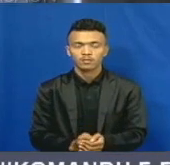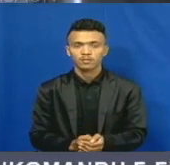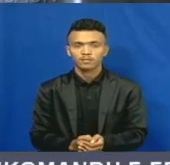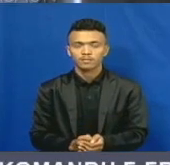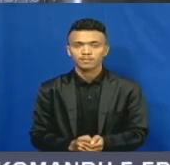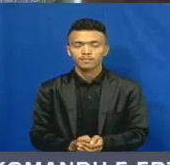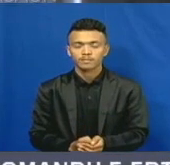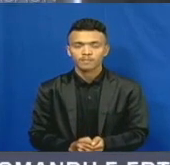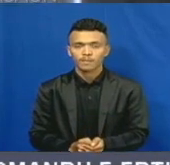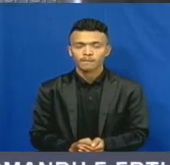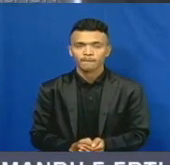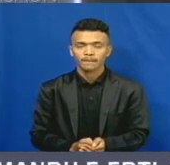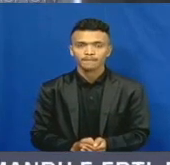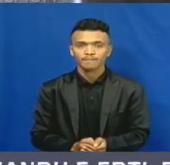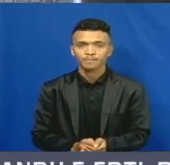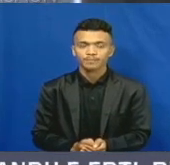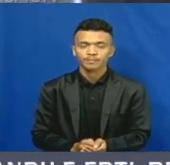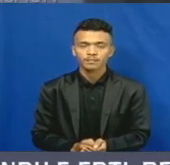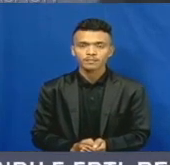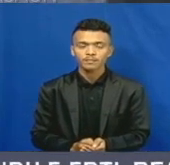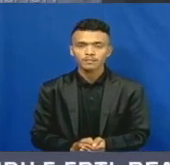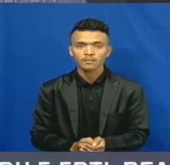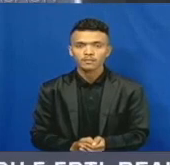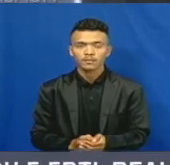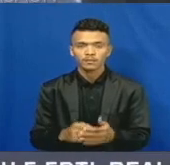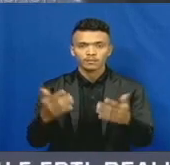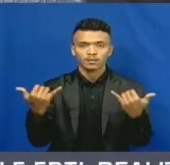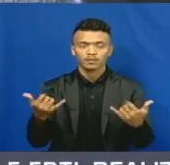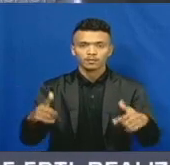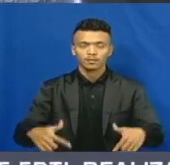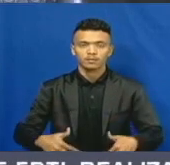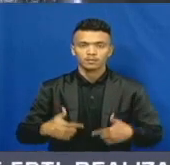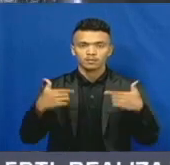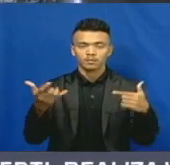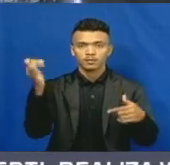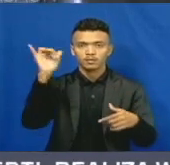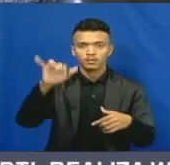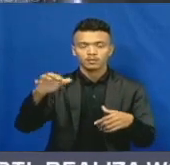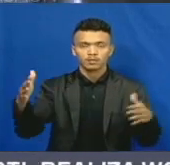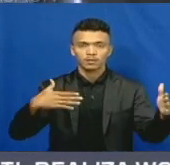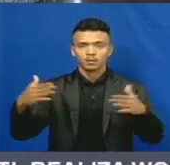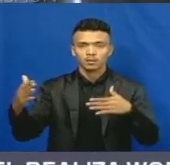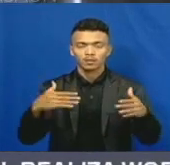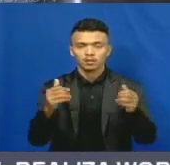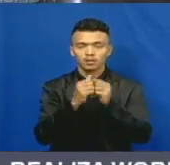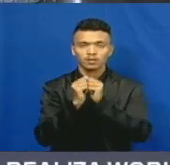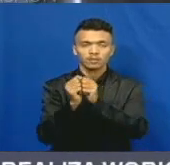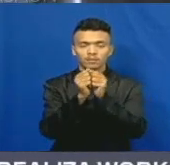Costa Tilman Hokodiku Kadafi, nebese Moris. Sira halibur hamutu kia